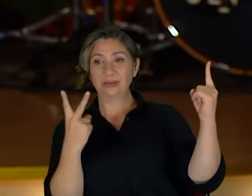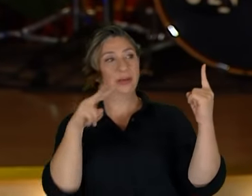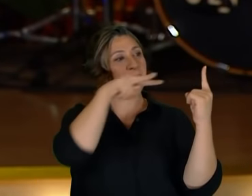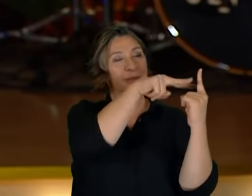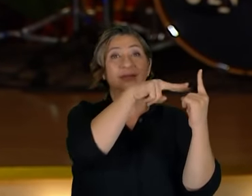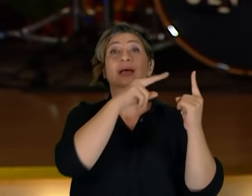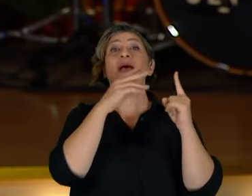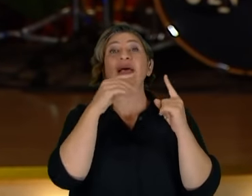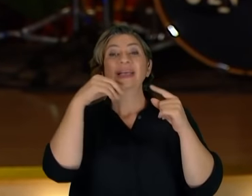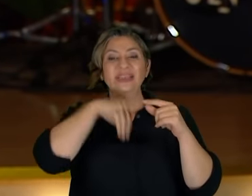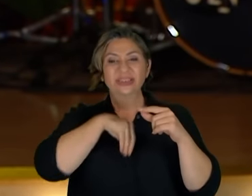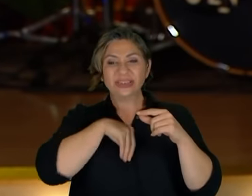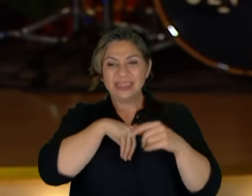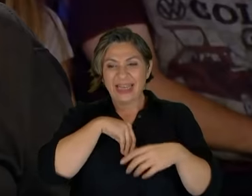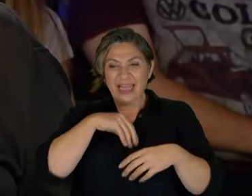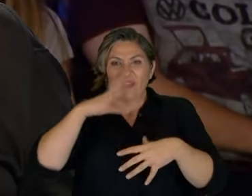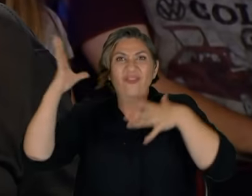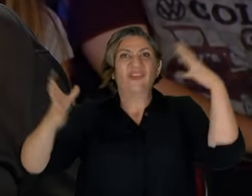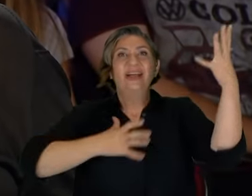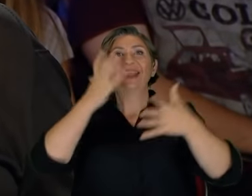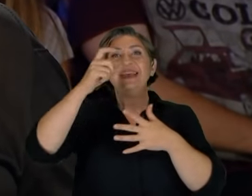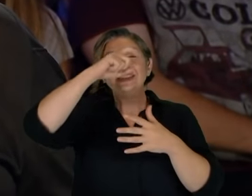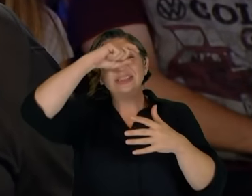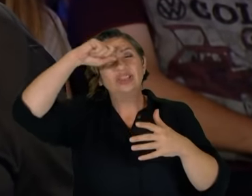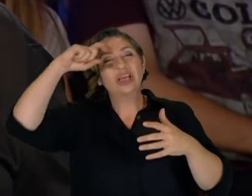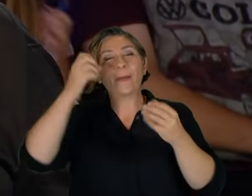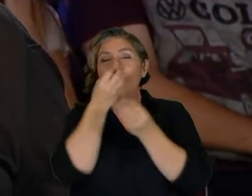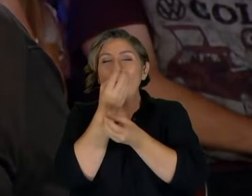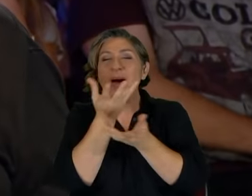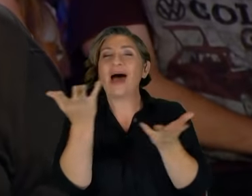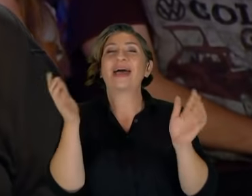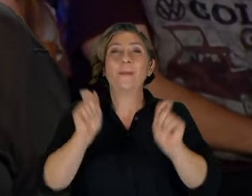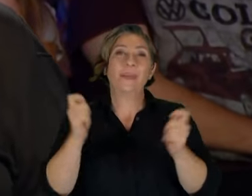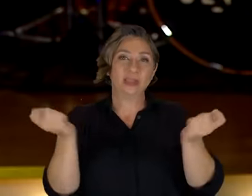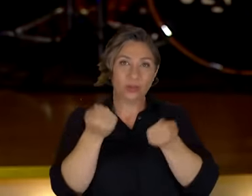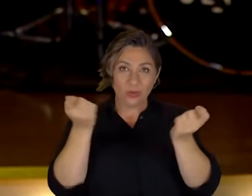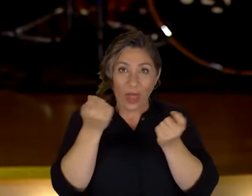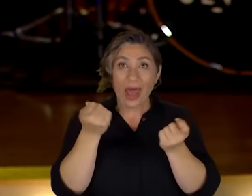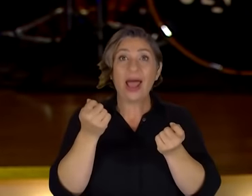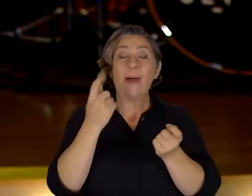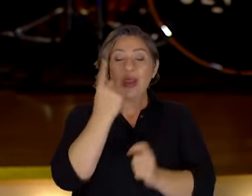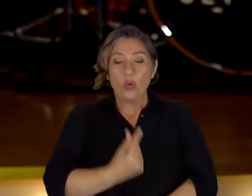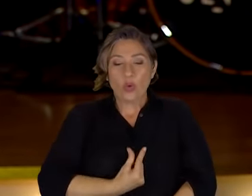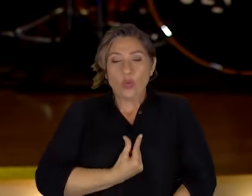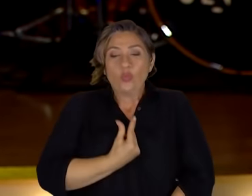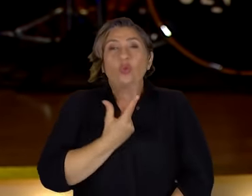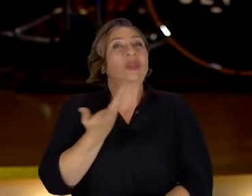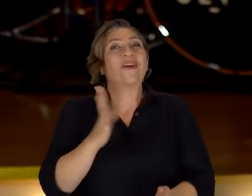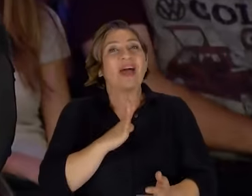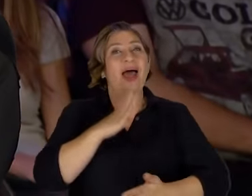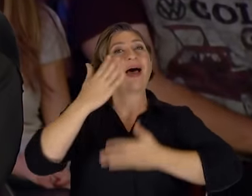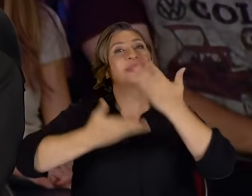İçlerindeki fırtınayı yaza çevirmeye çalışıyorlar. Bahara getirmeye çalışıyorlar. Sonuçta bir umutu